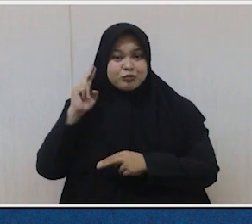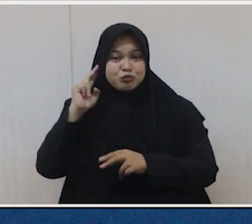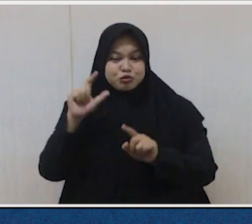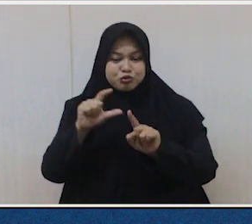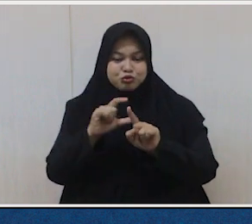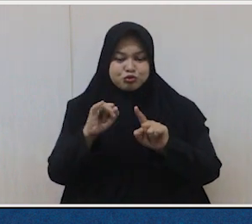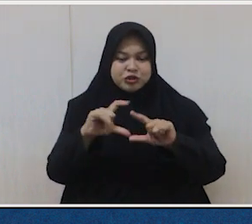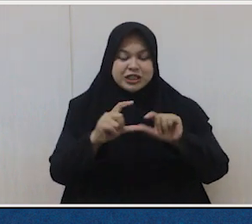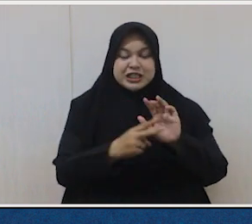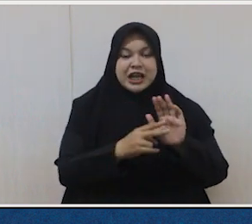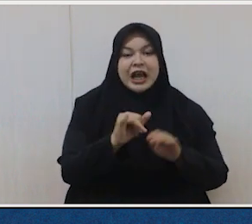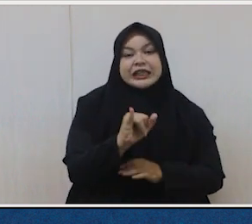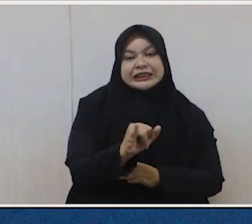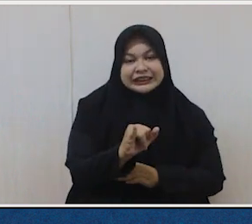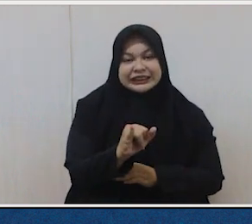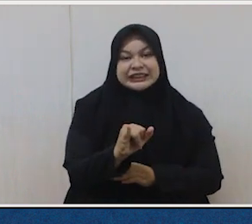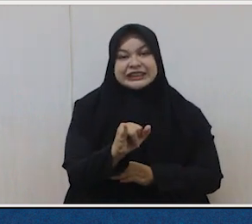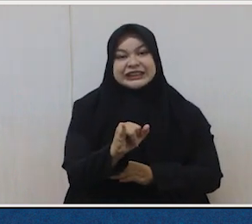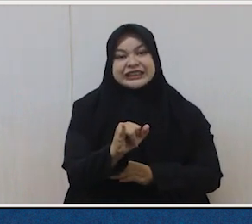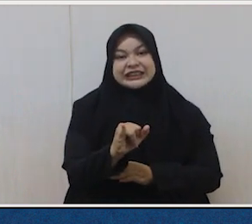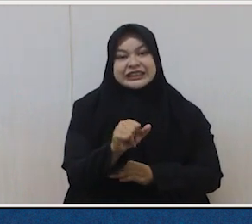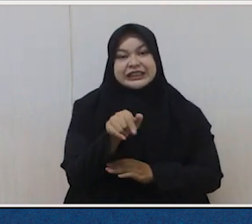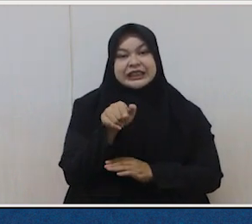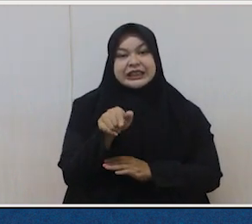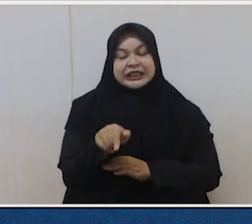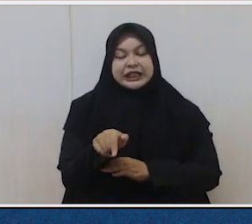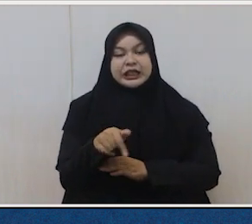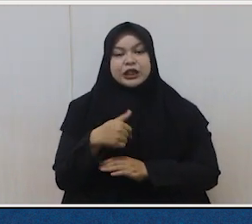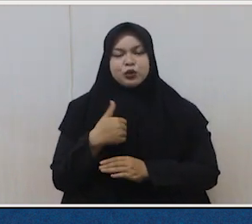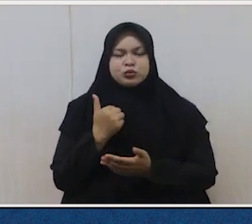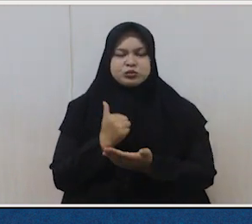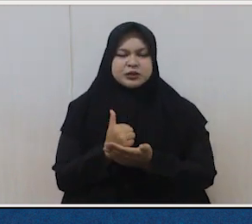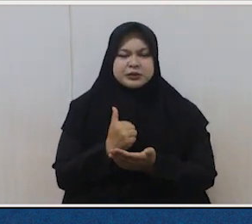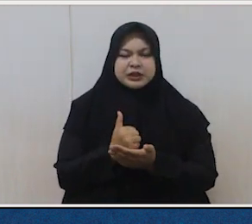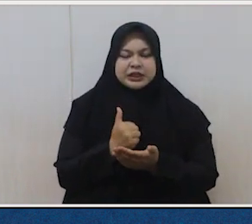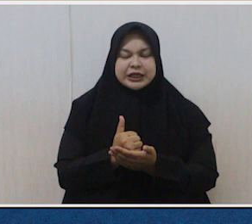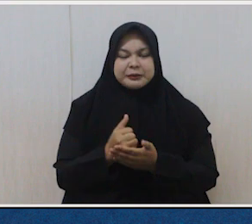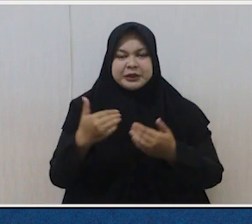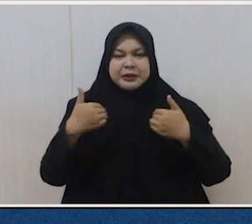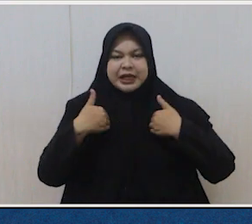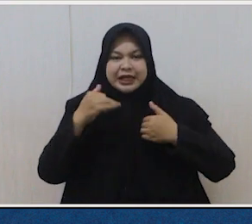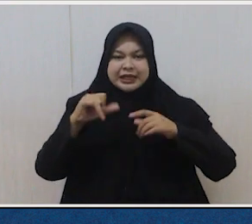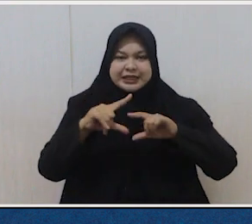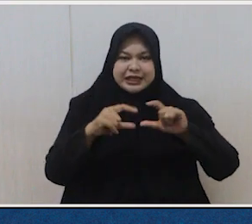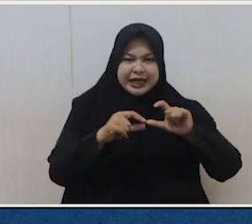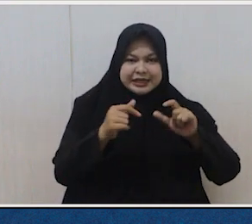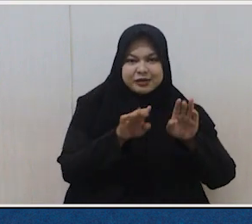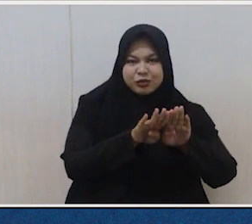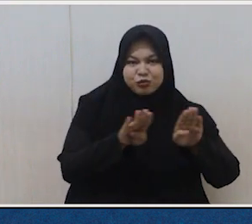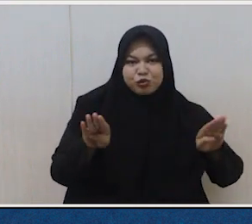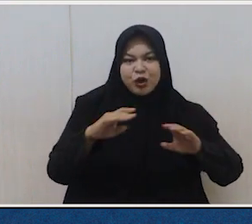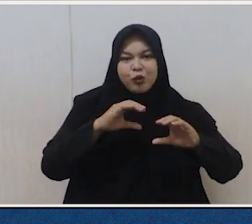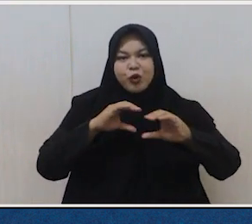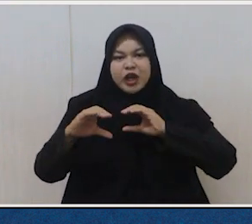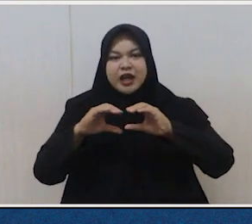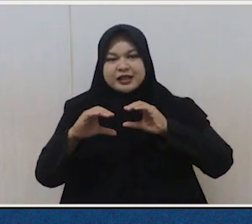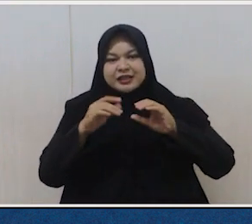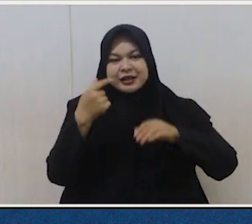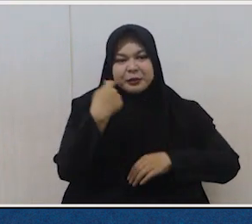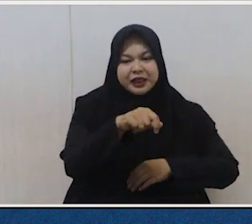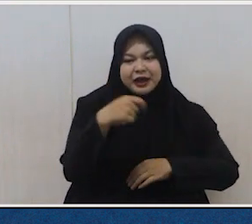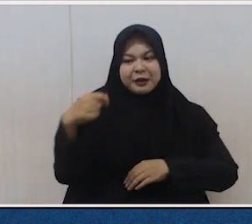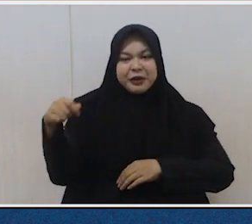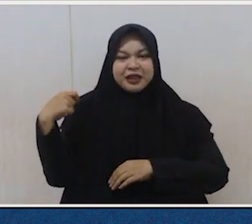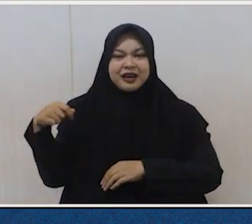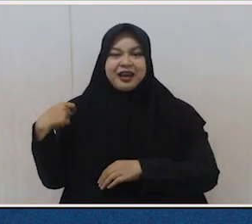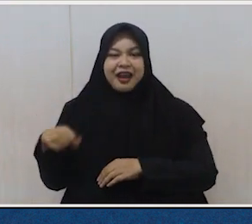ya Budiani sadiawati karena beliaulah yang sangat berjasa untuk membuka komunikasi dengan kementerian-kementerian ee